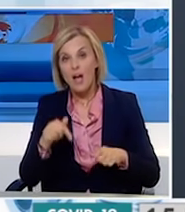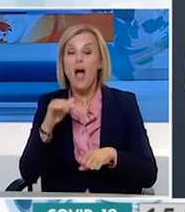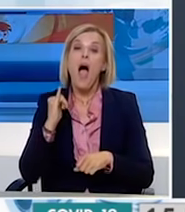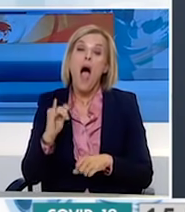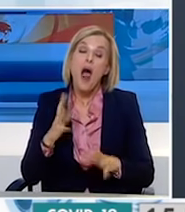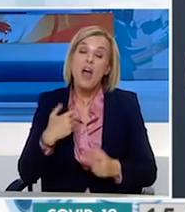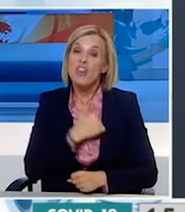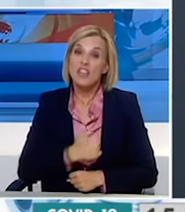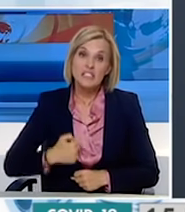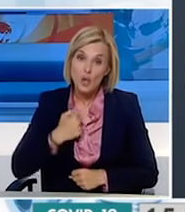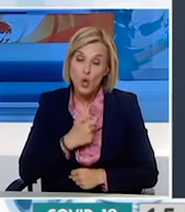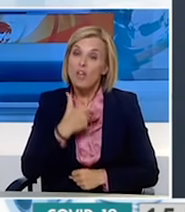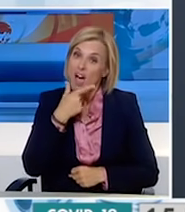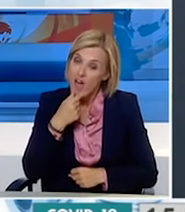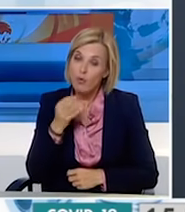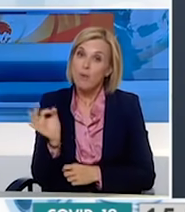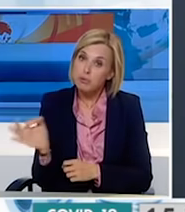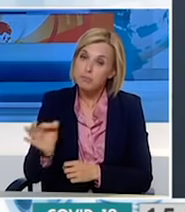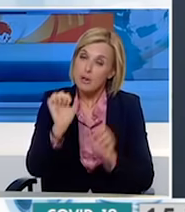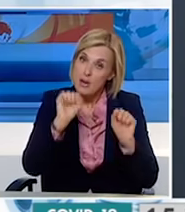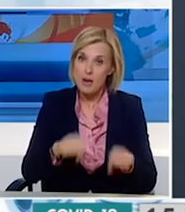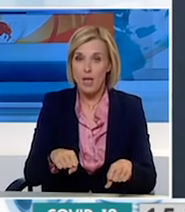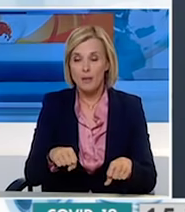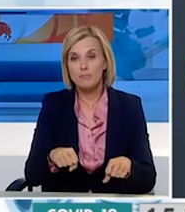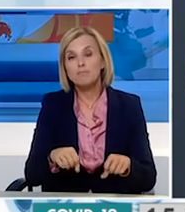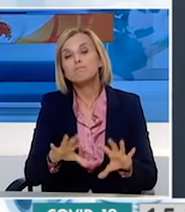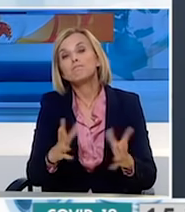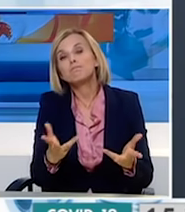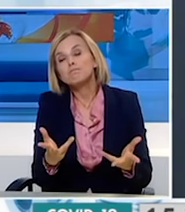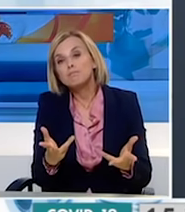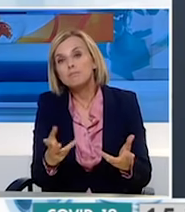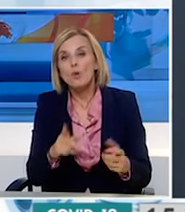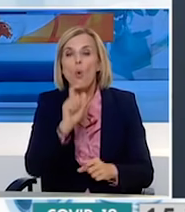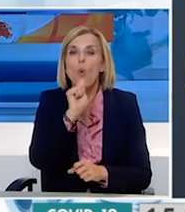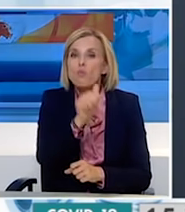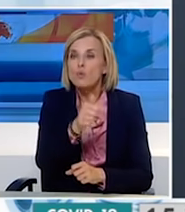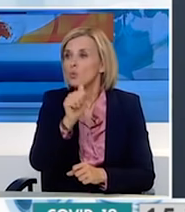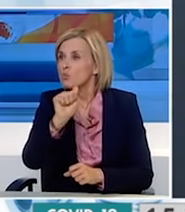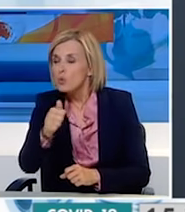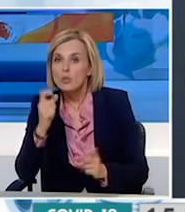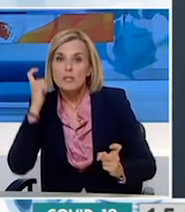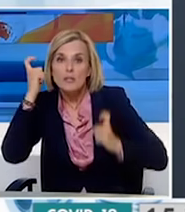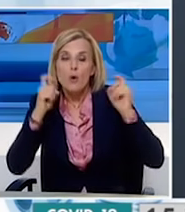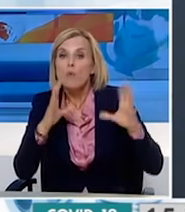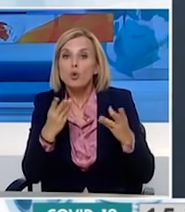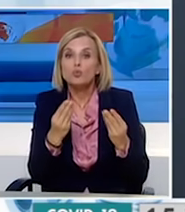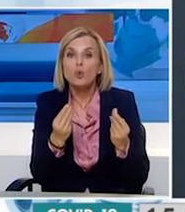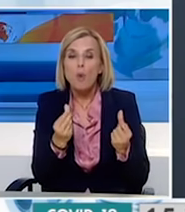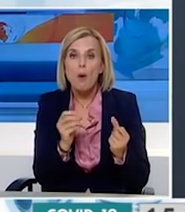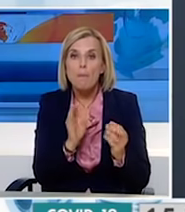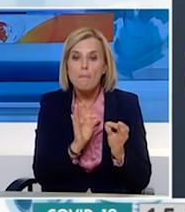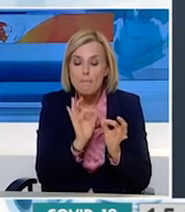ακόμα εκεί. Επίσης, κάθε μέτρο διαφορετική συμβολή έχει στην εκτίμηση αυτό που ονομάζουμε αναπαραγωγικό ρυθμό της